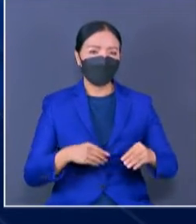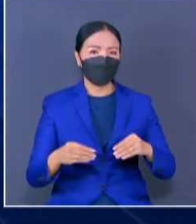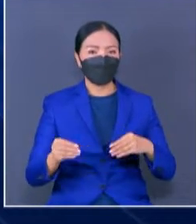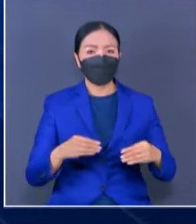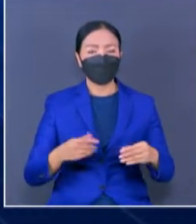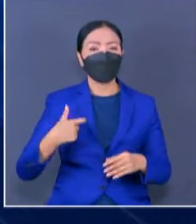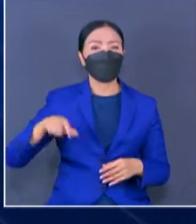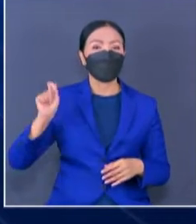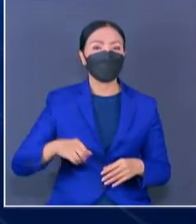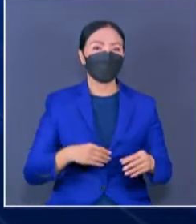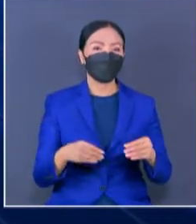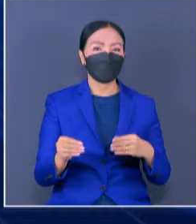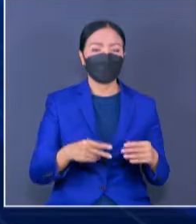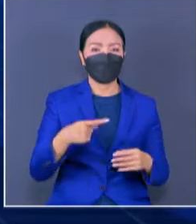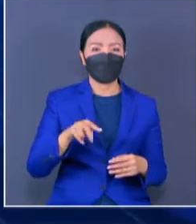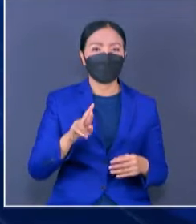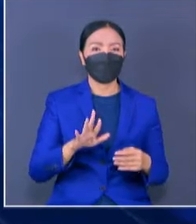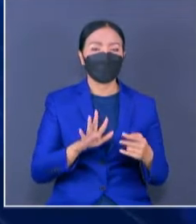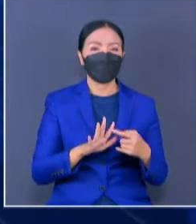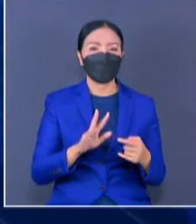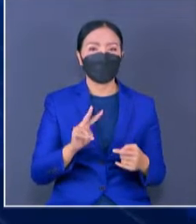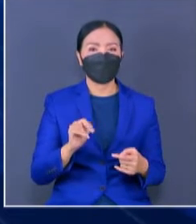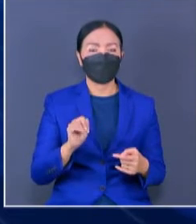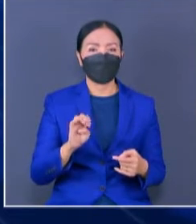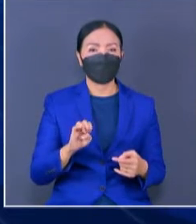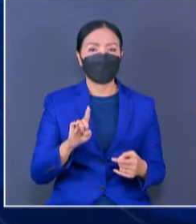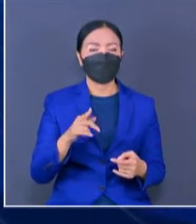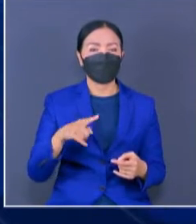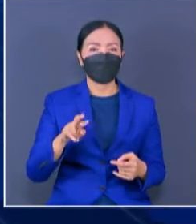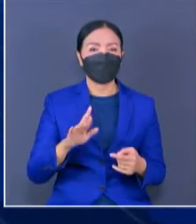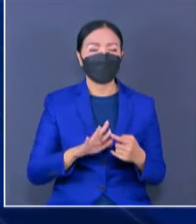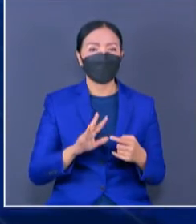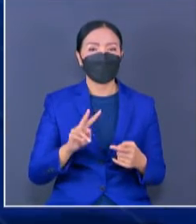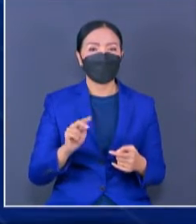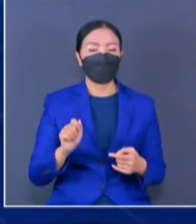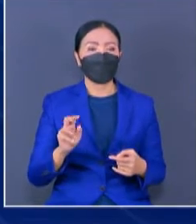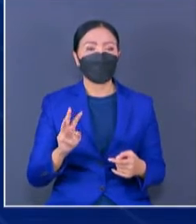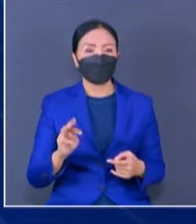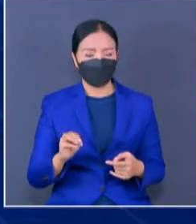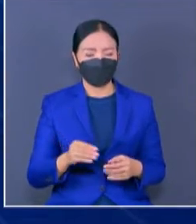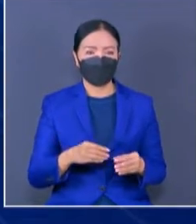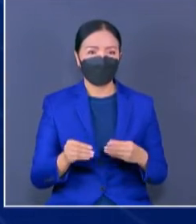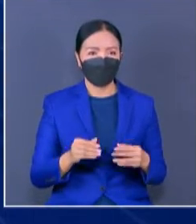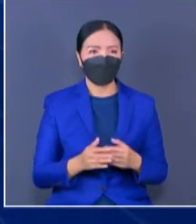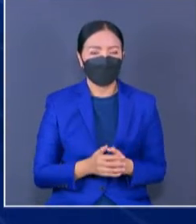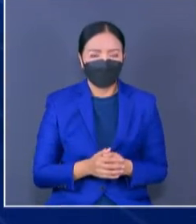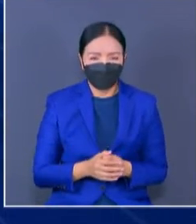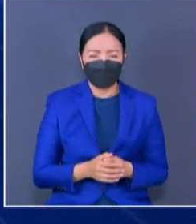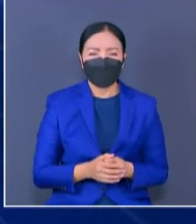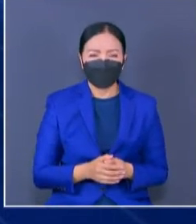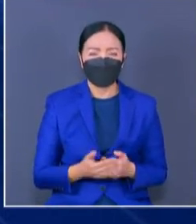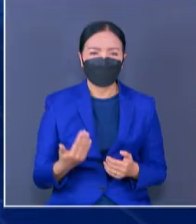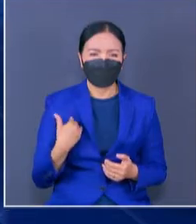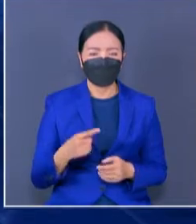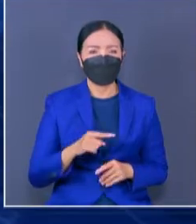ในชั้นศาลแล้วก็มีการผ่อนชำระดีมาอย่างต่อเนื่องแต่ว่ามาเริ่มค้างชำระในช่วงตั้งแต่วันที่